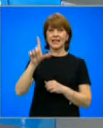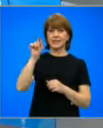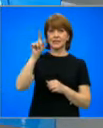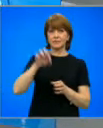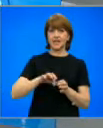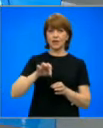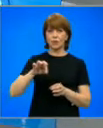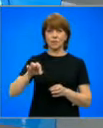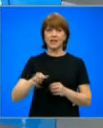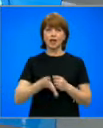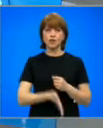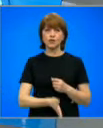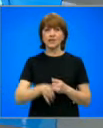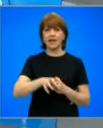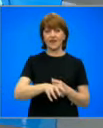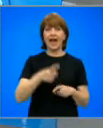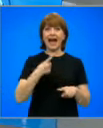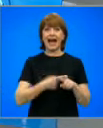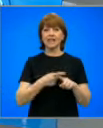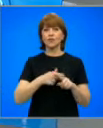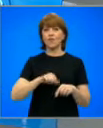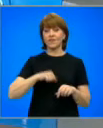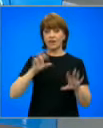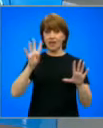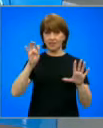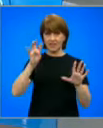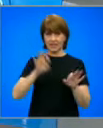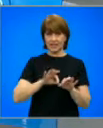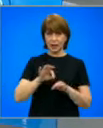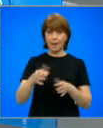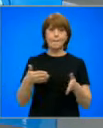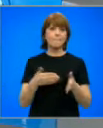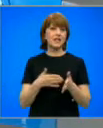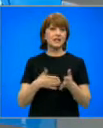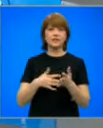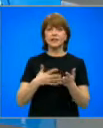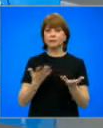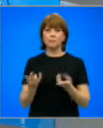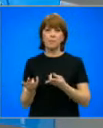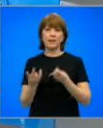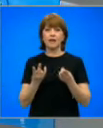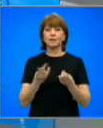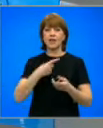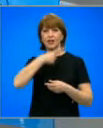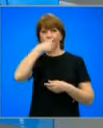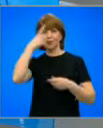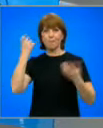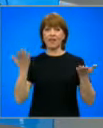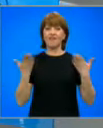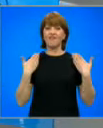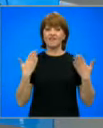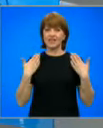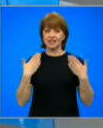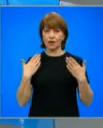южните квартали. В Хасково и Враца почти 90 км в час. Причината е мощен пренос на по-топъл въздух към Балканите